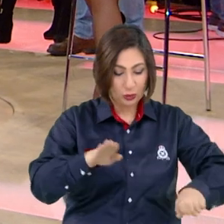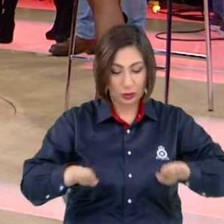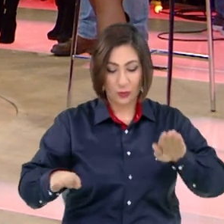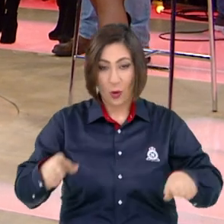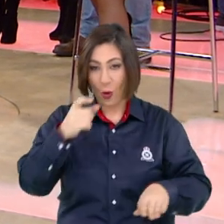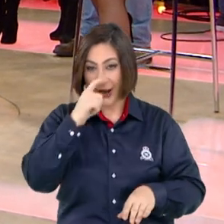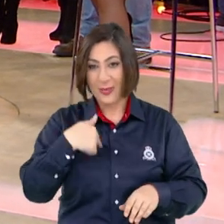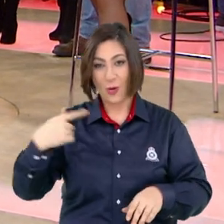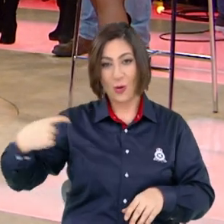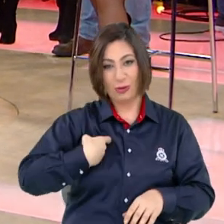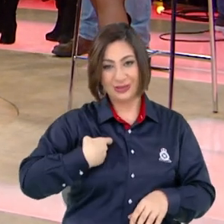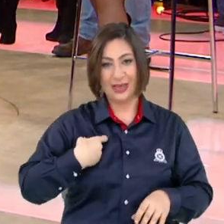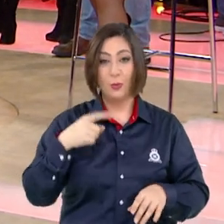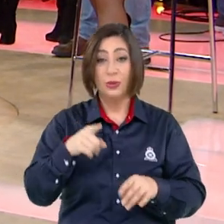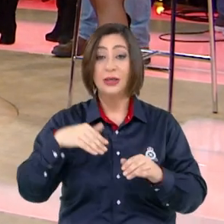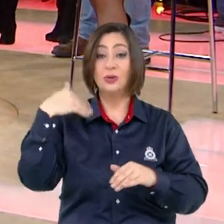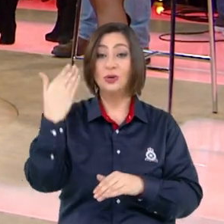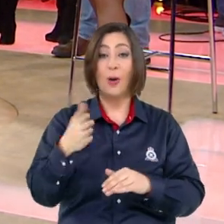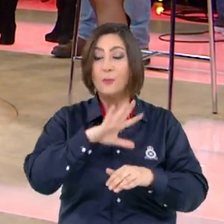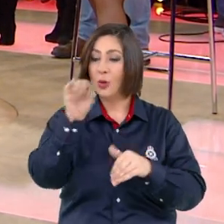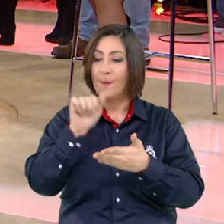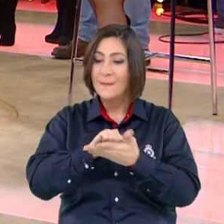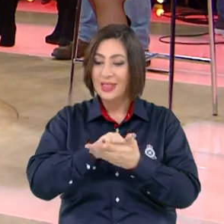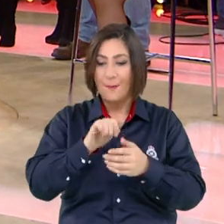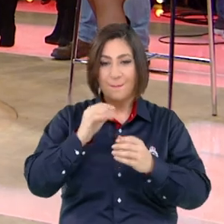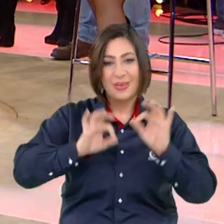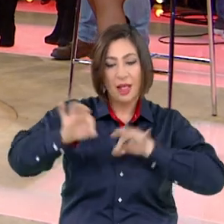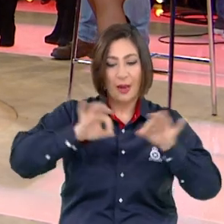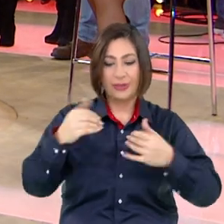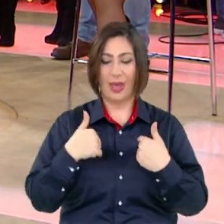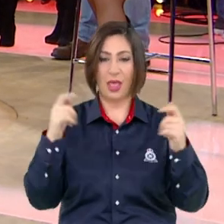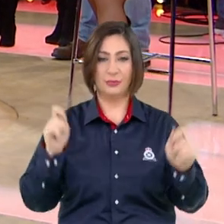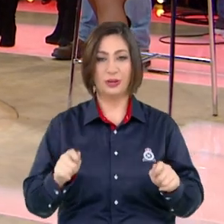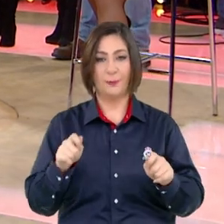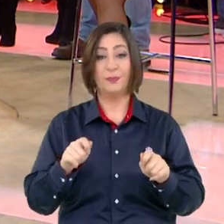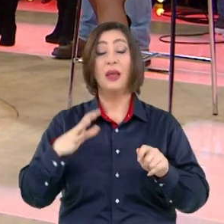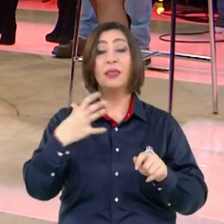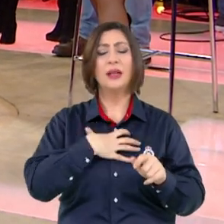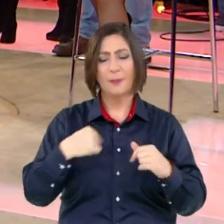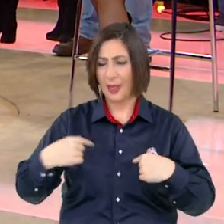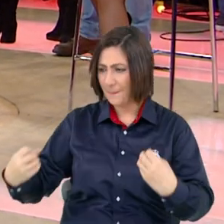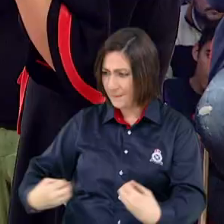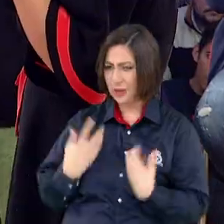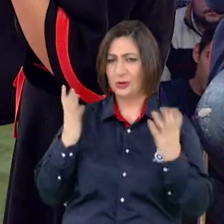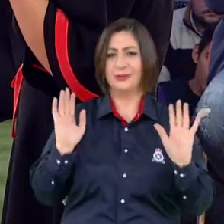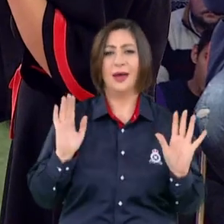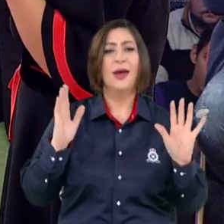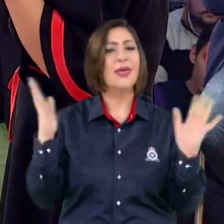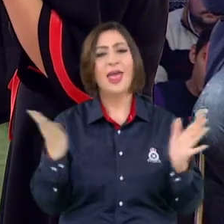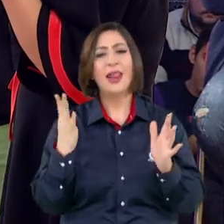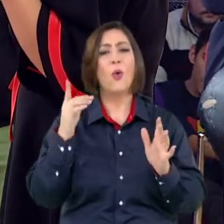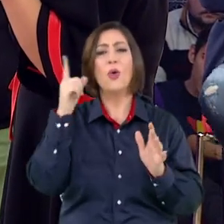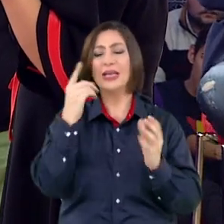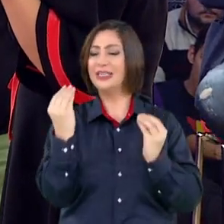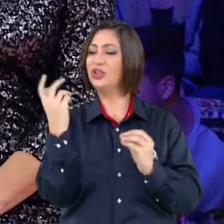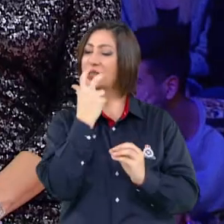beni öldürecek. Bundan sonra bütün medya planlamanızı ben yapacağım. Gerçekten. Evet. Kendinizi bana bırakabilirsiniz. Hardular. Yani sadece iyi